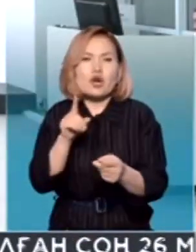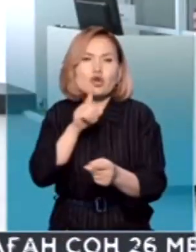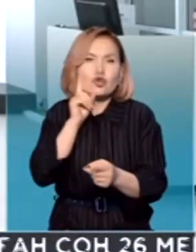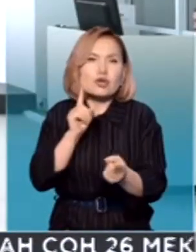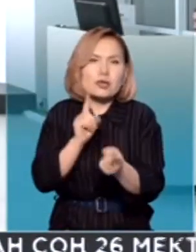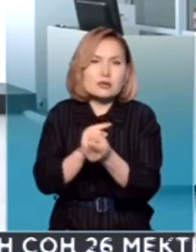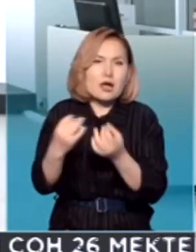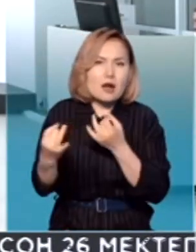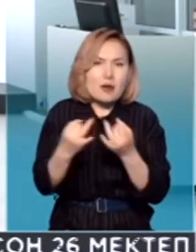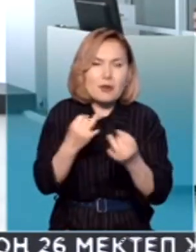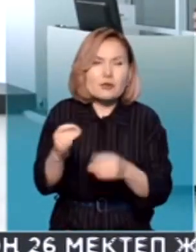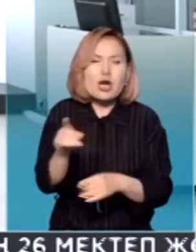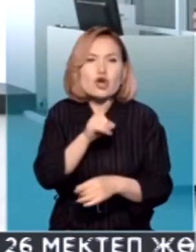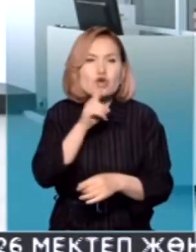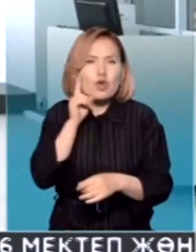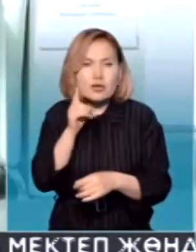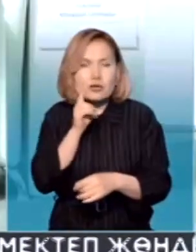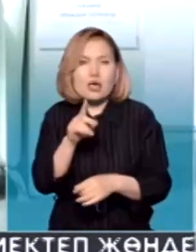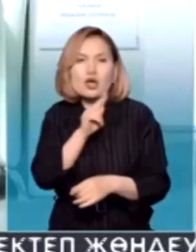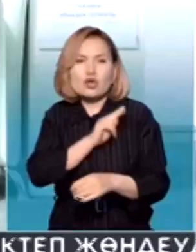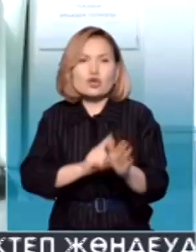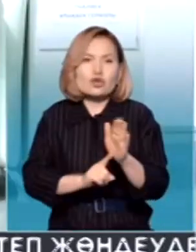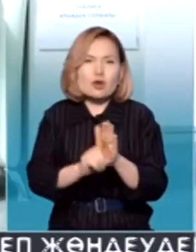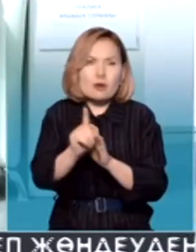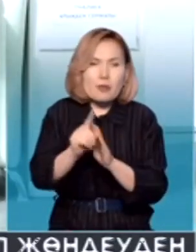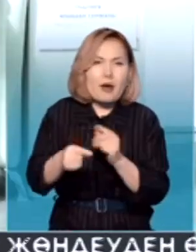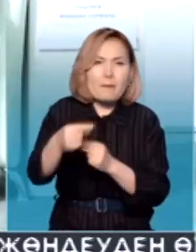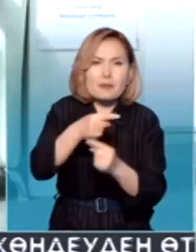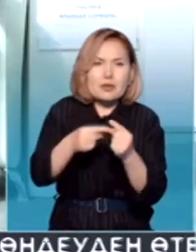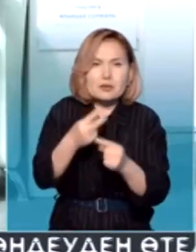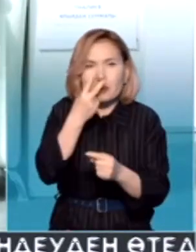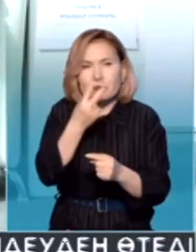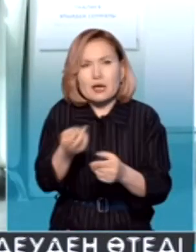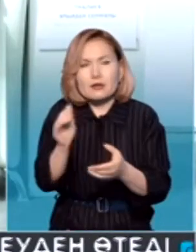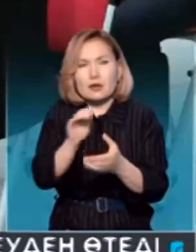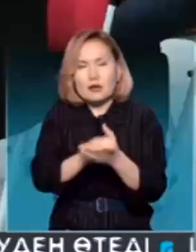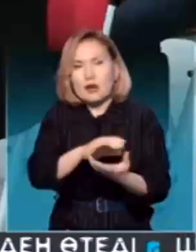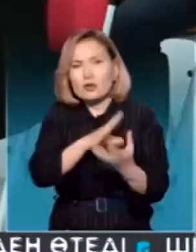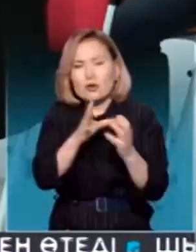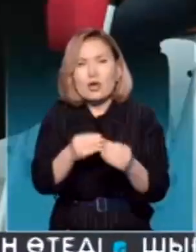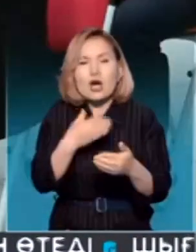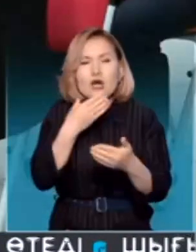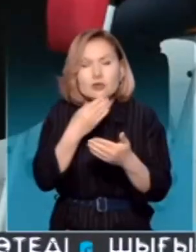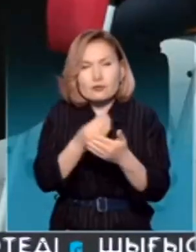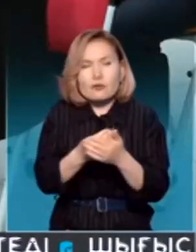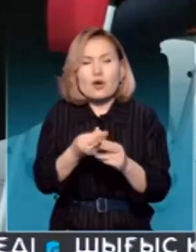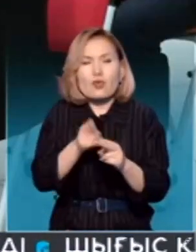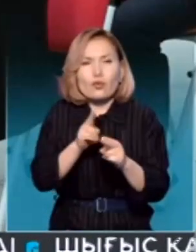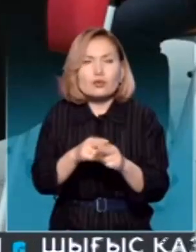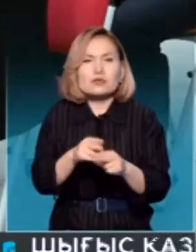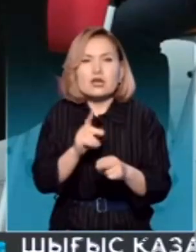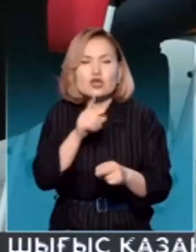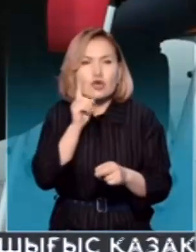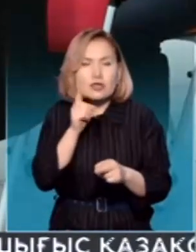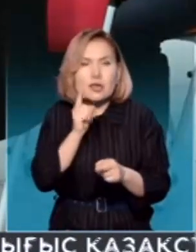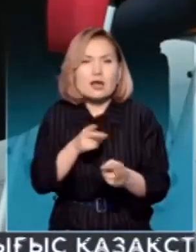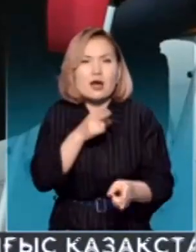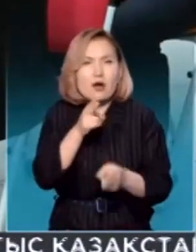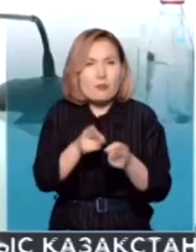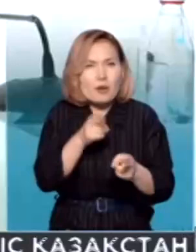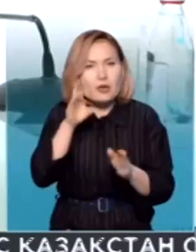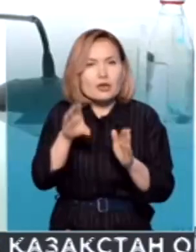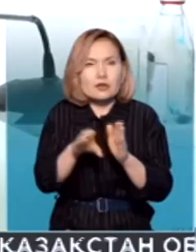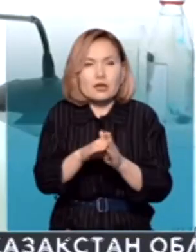олармен сұхбаттасып, жастардың қолға алған жұмыстармен танысты. Сонымен қатар ұсыныс пікірлерін тыңдады. Дархан Қыдырәлі жастардың